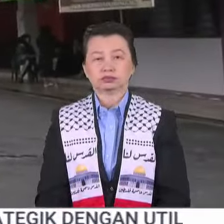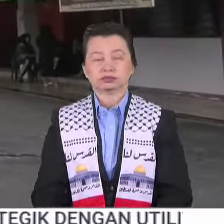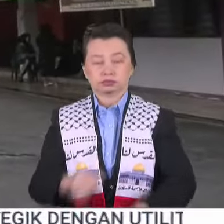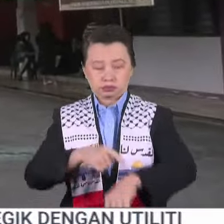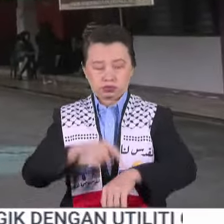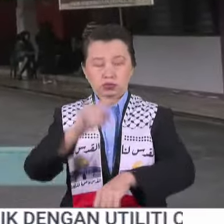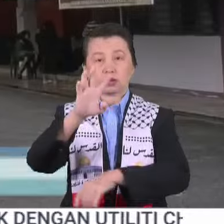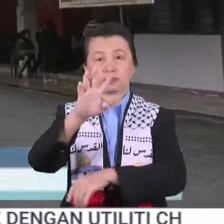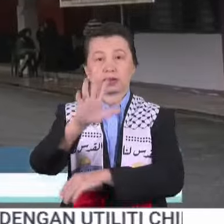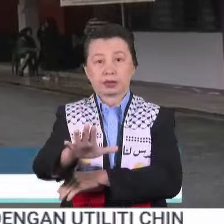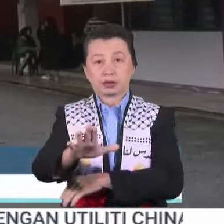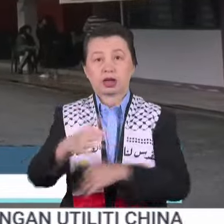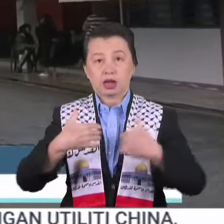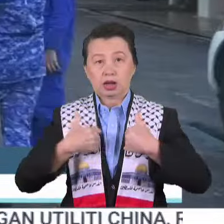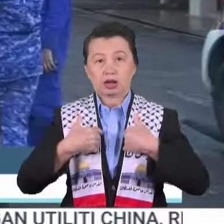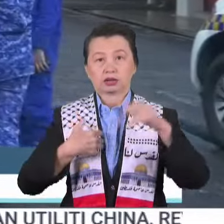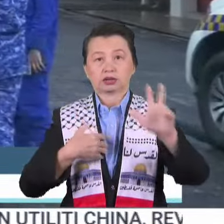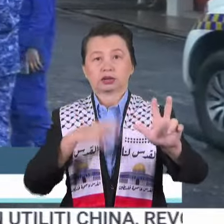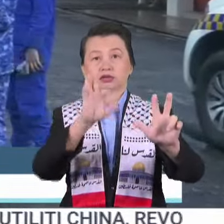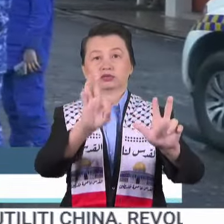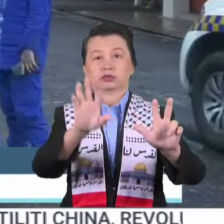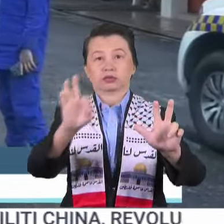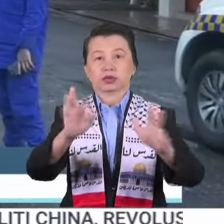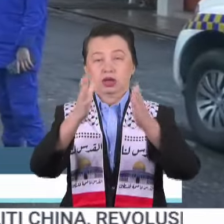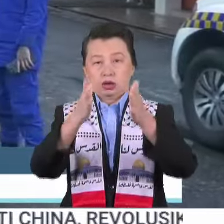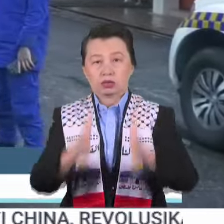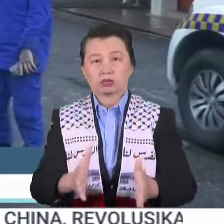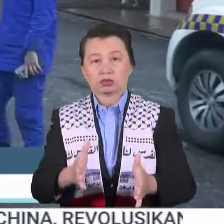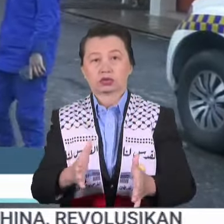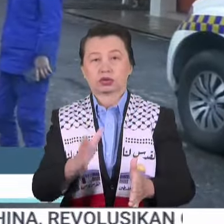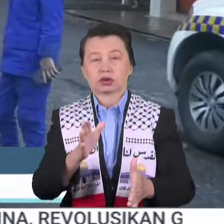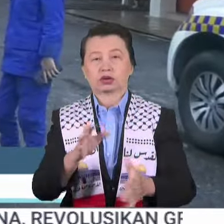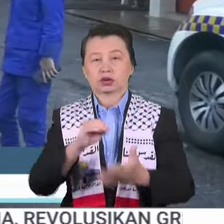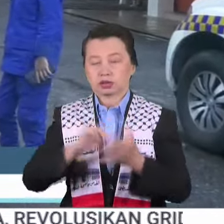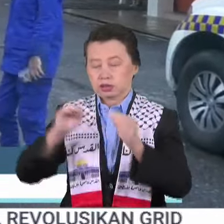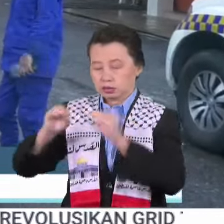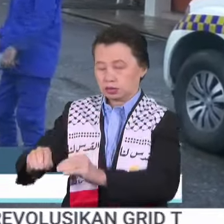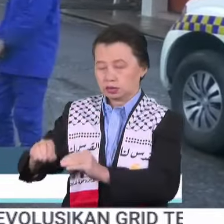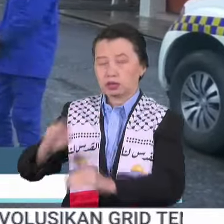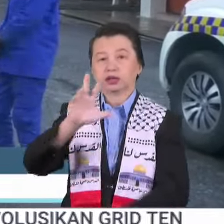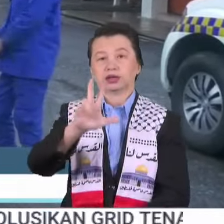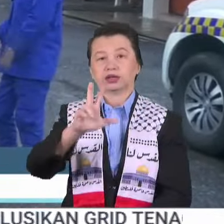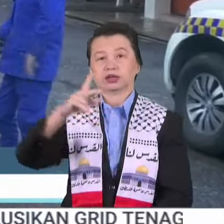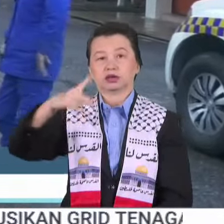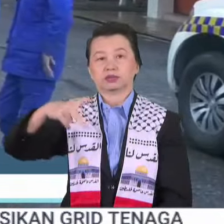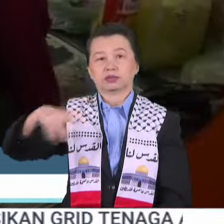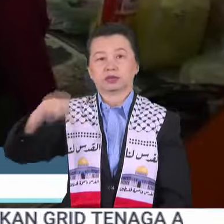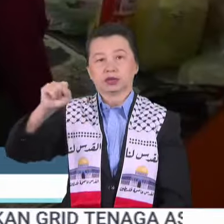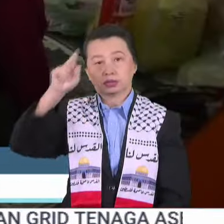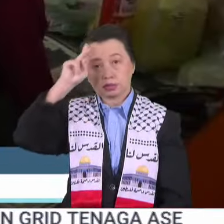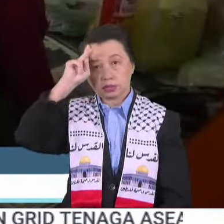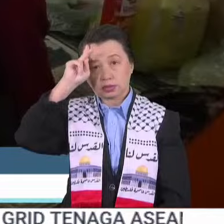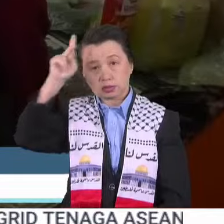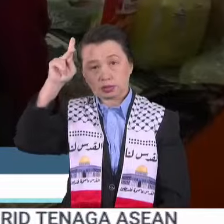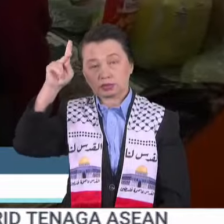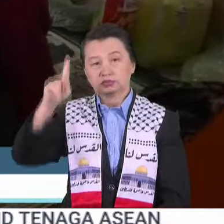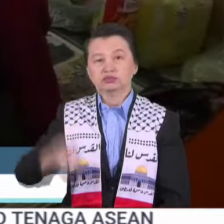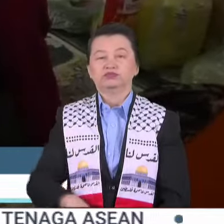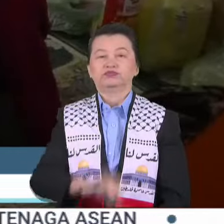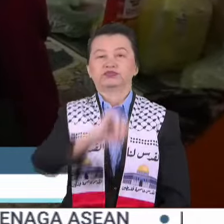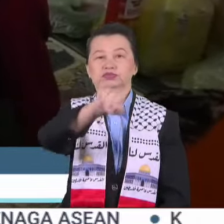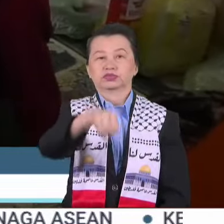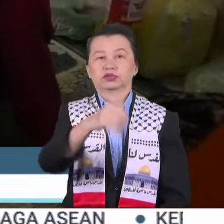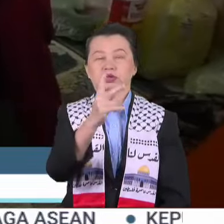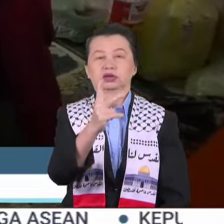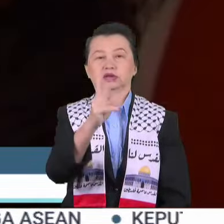Setakat 4 petang, seramai 399 penduduk terjejas banjir ditempatkan di 3 PPS di Kelantan. Menurut